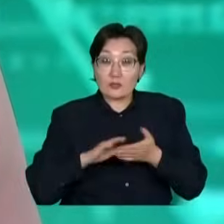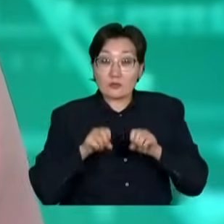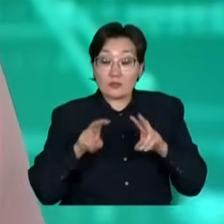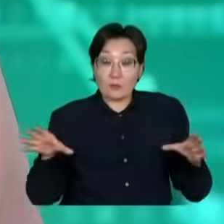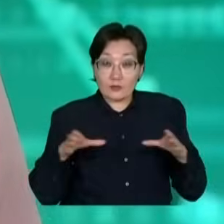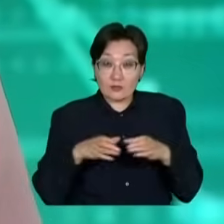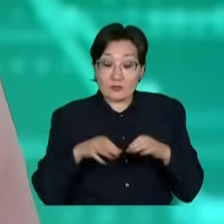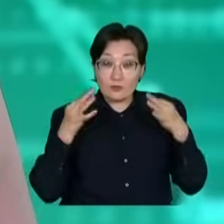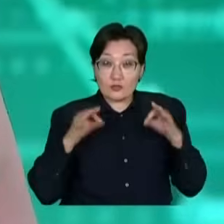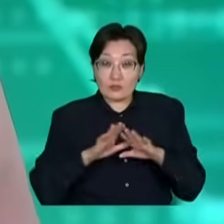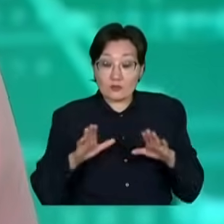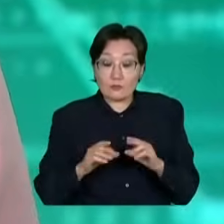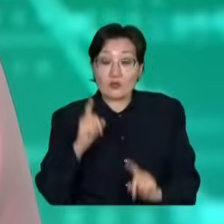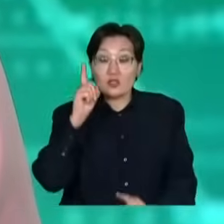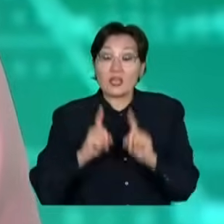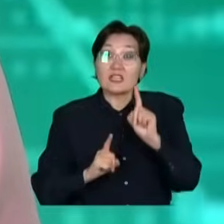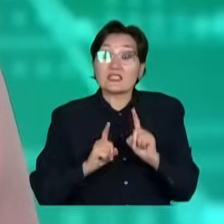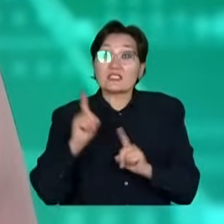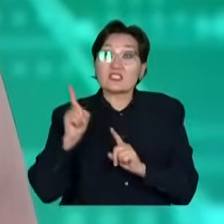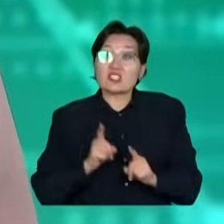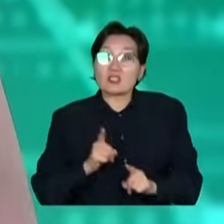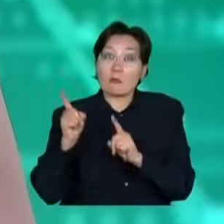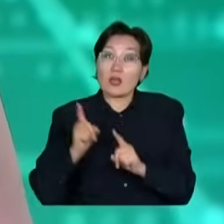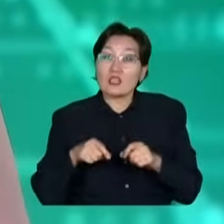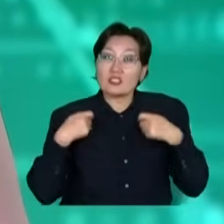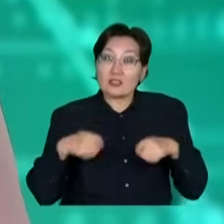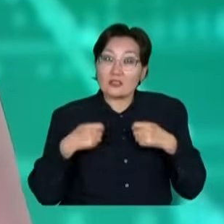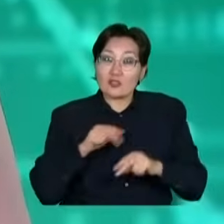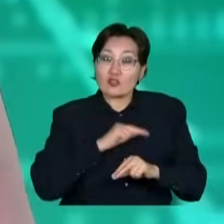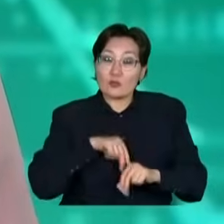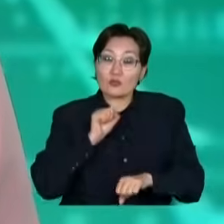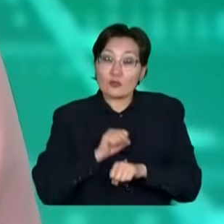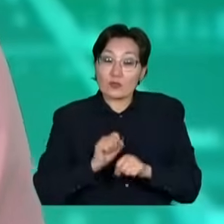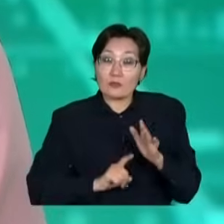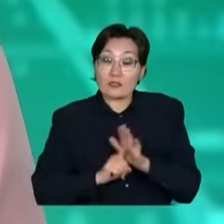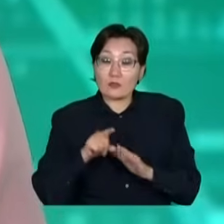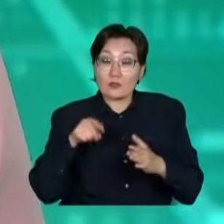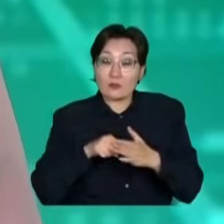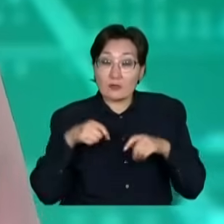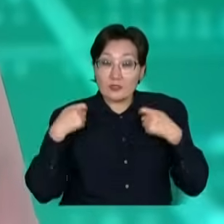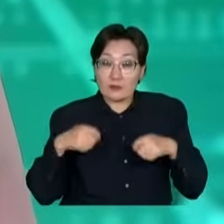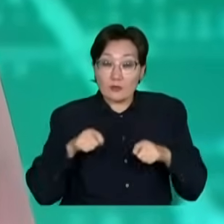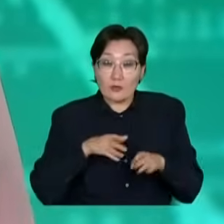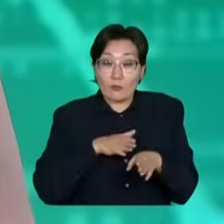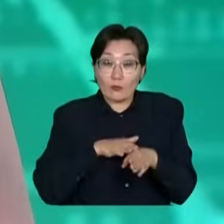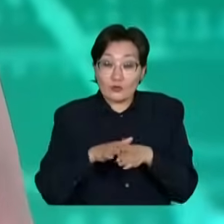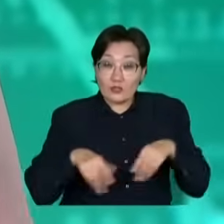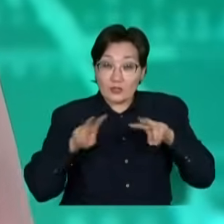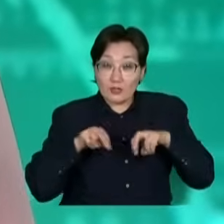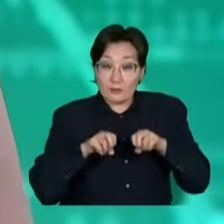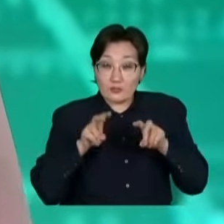бірігіп, рұқсатсыз от шашу сатқандардың кәсібін тоқтатуға кірісті. Қаладағы базарлардың бірін қалдырмай тексерген